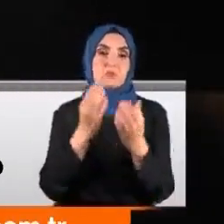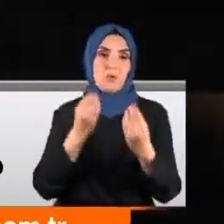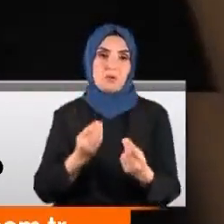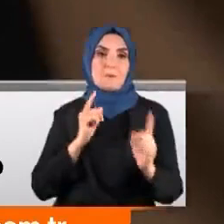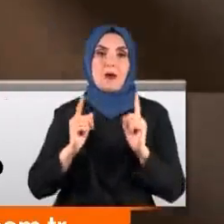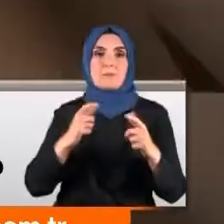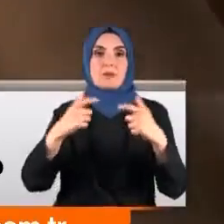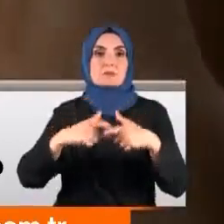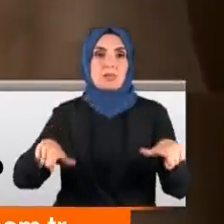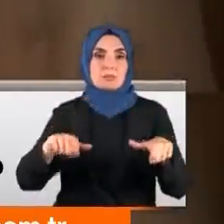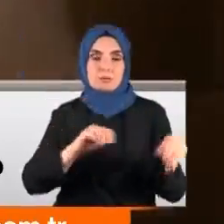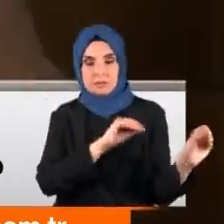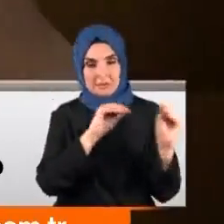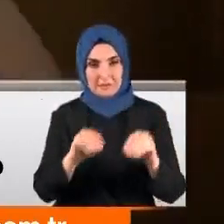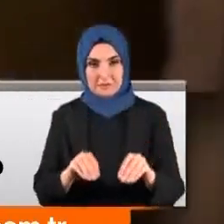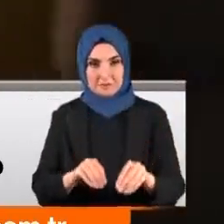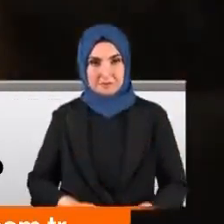götürüldü.